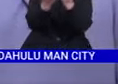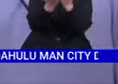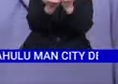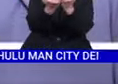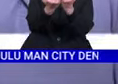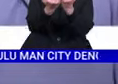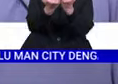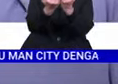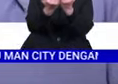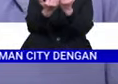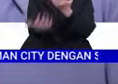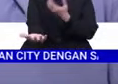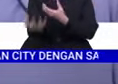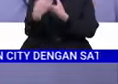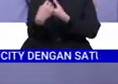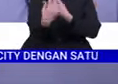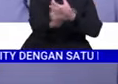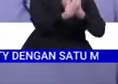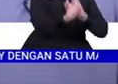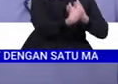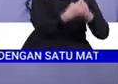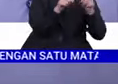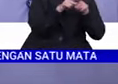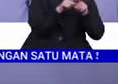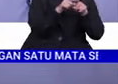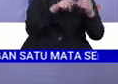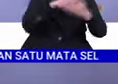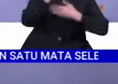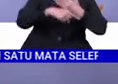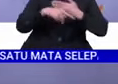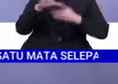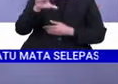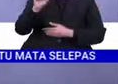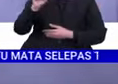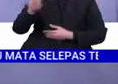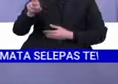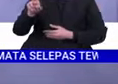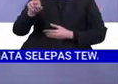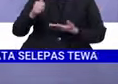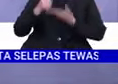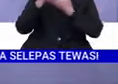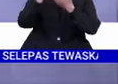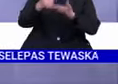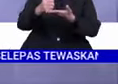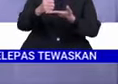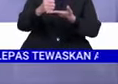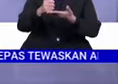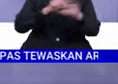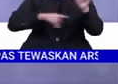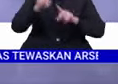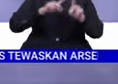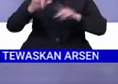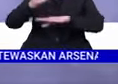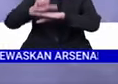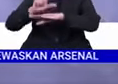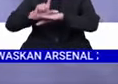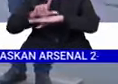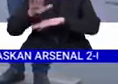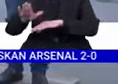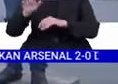agar lebih terlibat dengan program-program CSR dan membantu telah kepada penduduk lebahnya